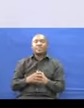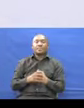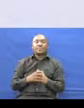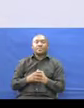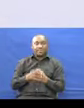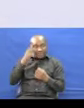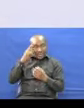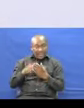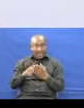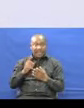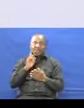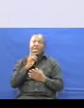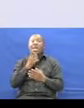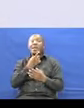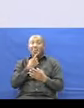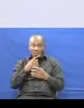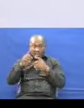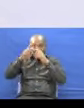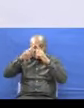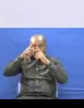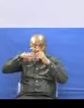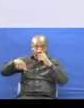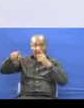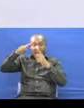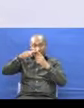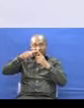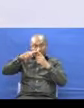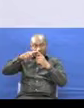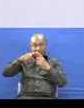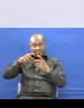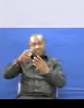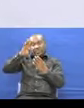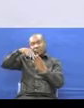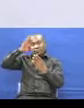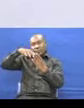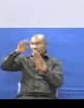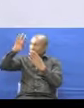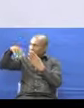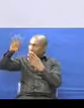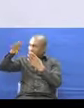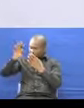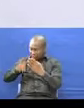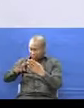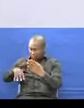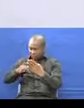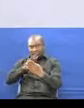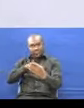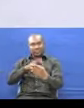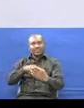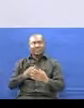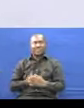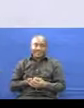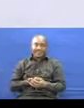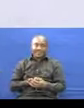katika duara hili hapa ambayo ina kivuli. Ni sehemu ngapi zina kivuli? Moja eh? Hii hapa. Nenda